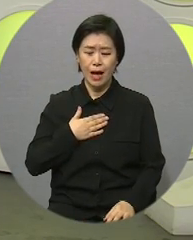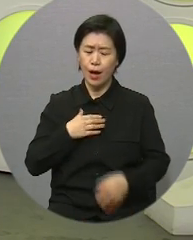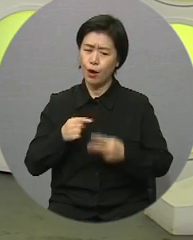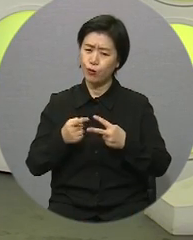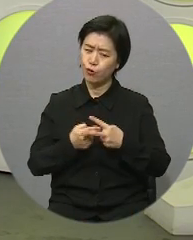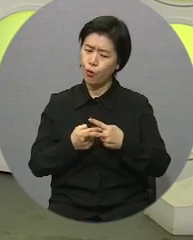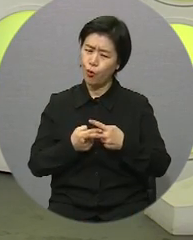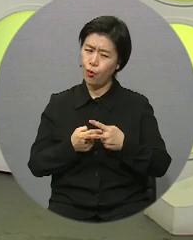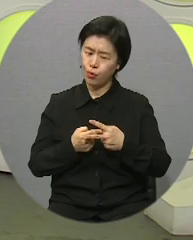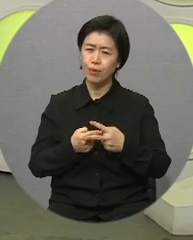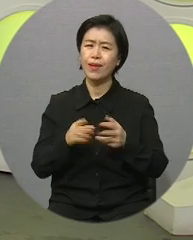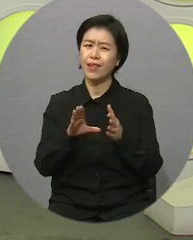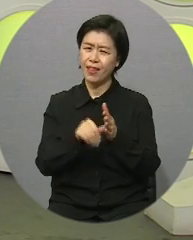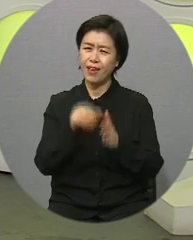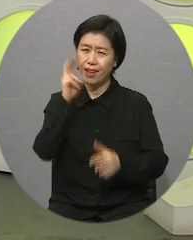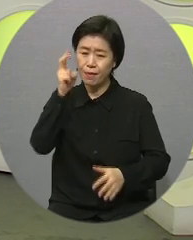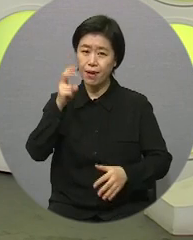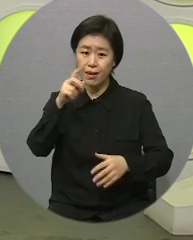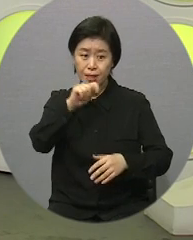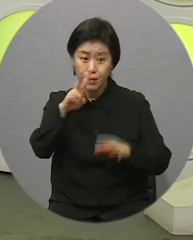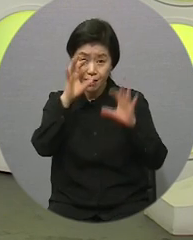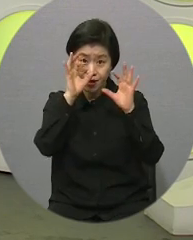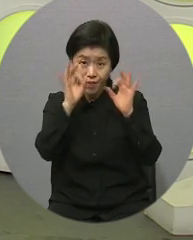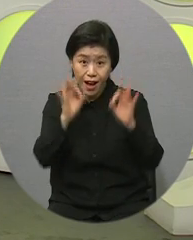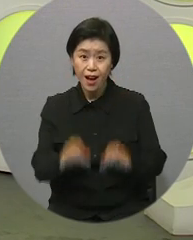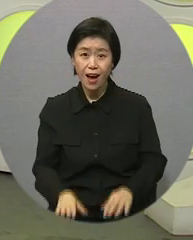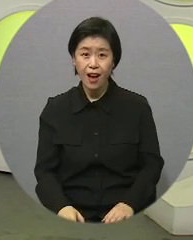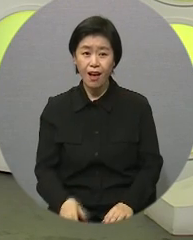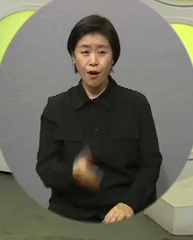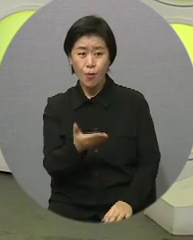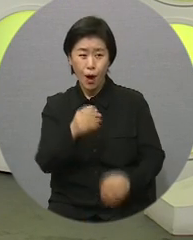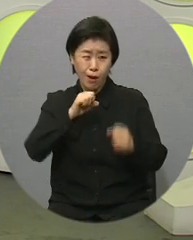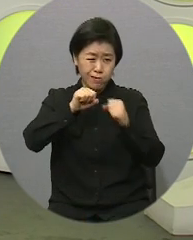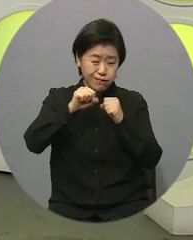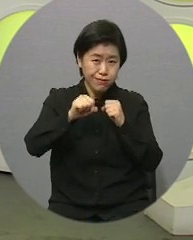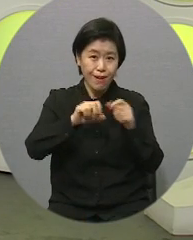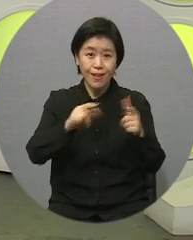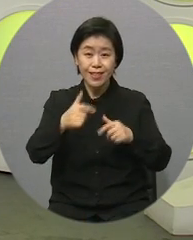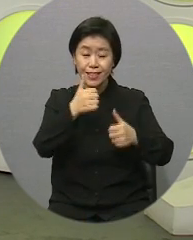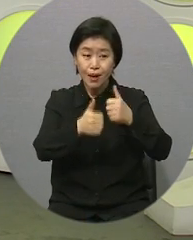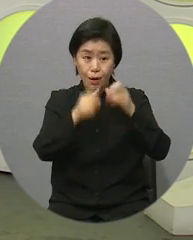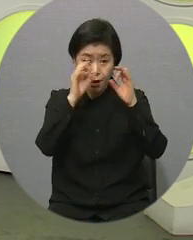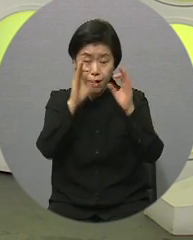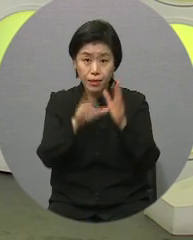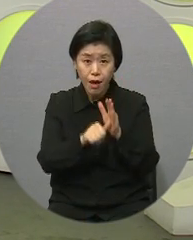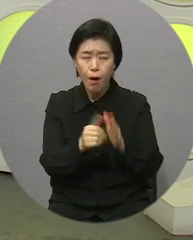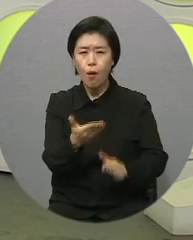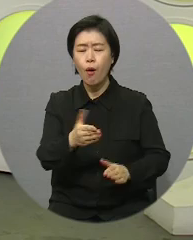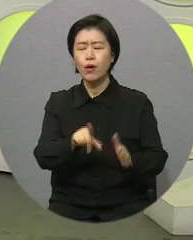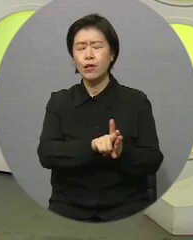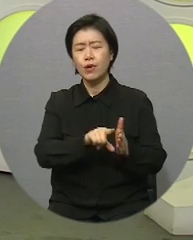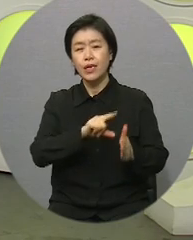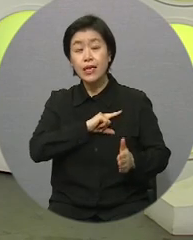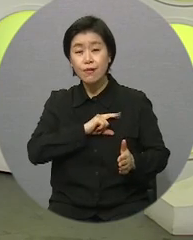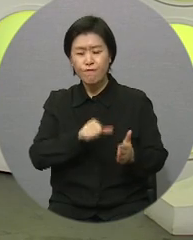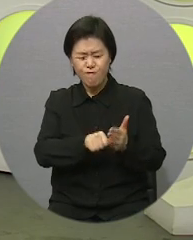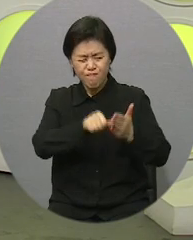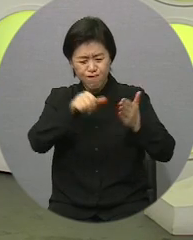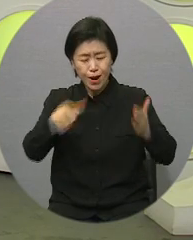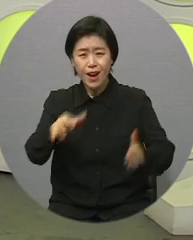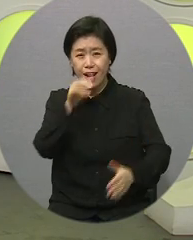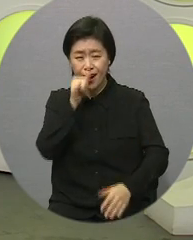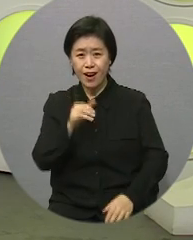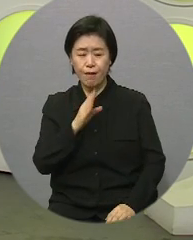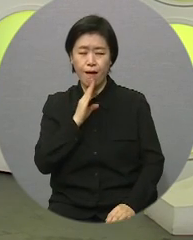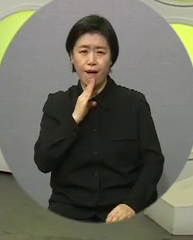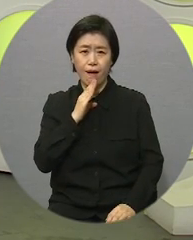때 예 그때 TV 보면서 정말 얼마나 홍수환 홍수환 모르는 사람이 없었어요 얼마나 우리가 이제